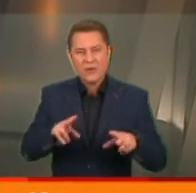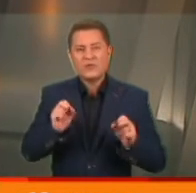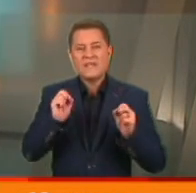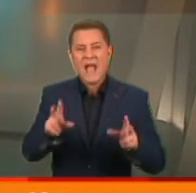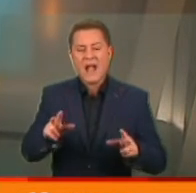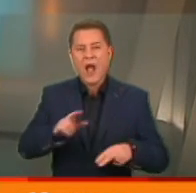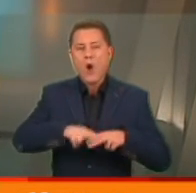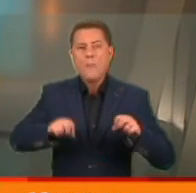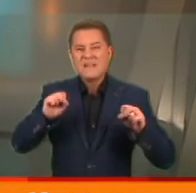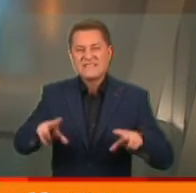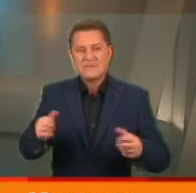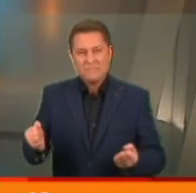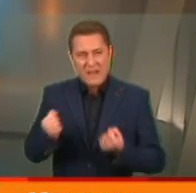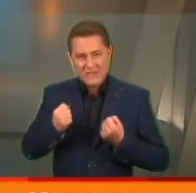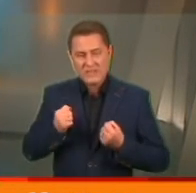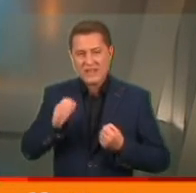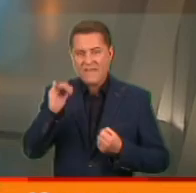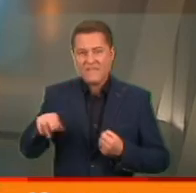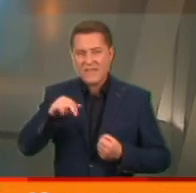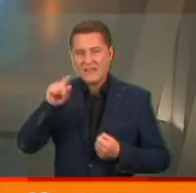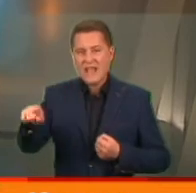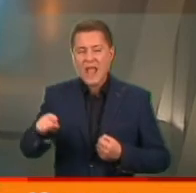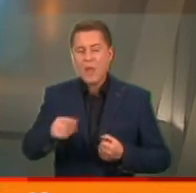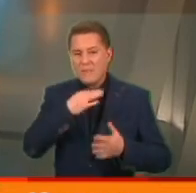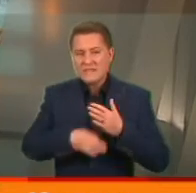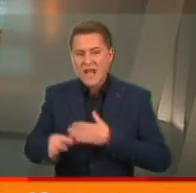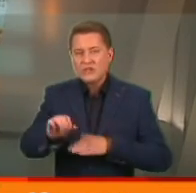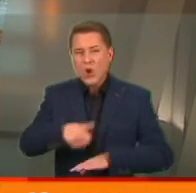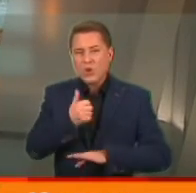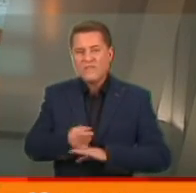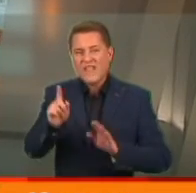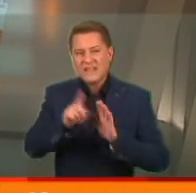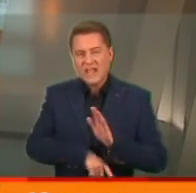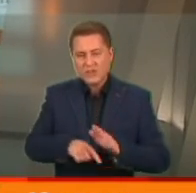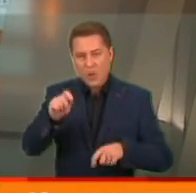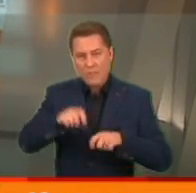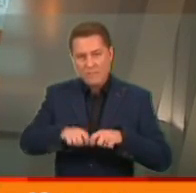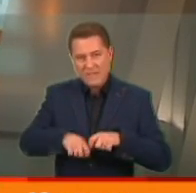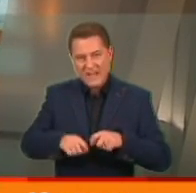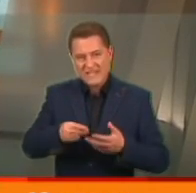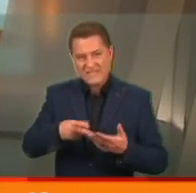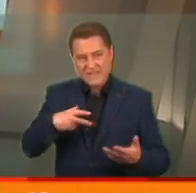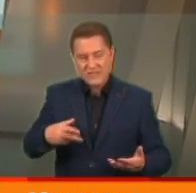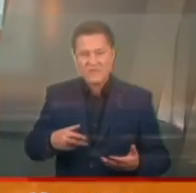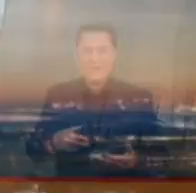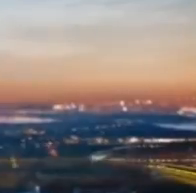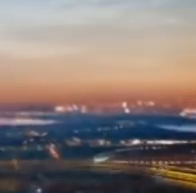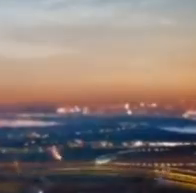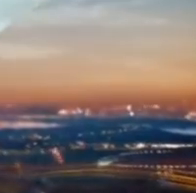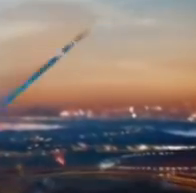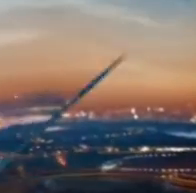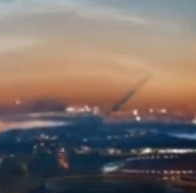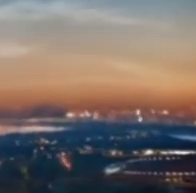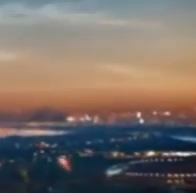від неї. А ще підкажемо, як легко і, головне, дешево пересвідчитися, чи лагідного вбивці в організмі немає.